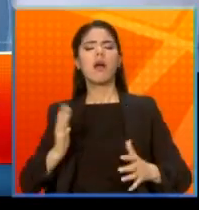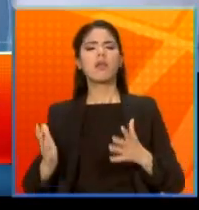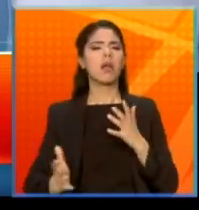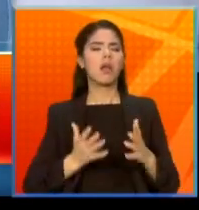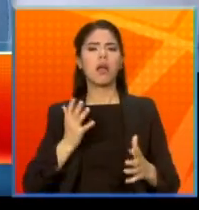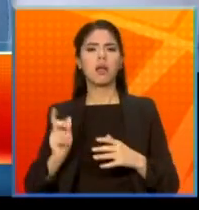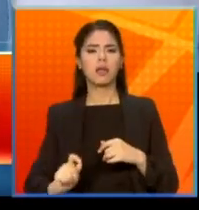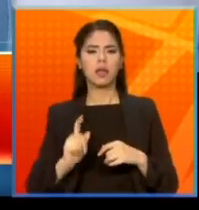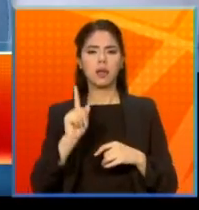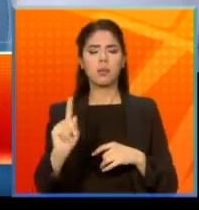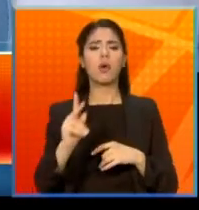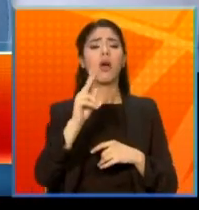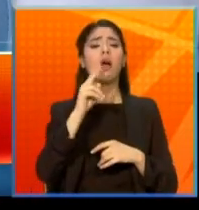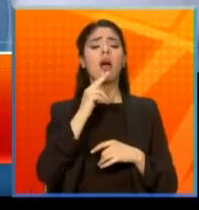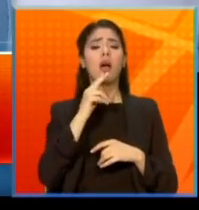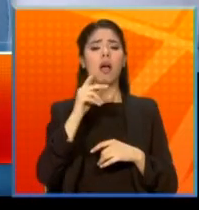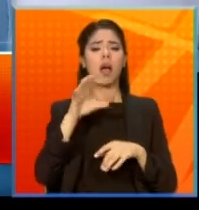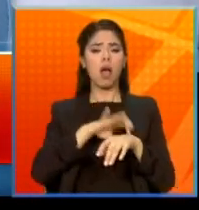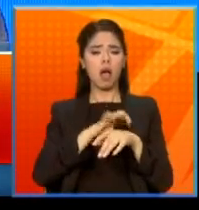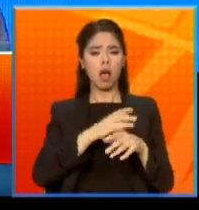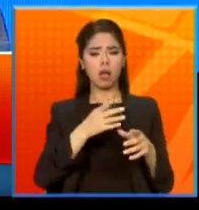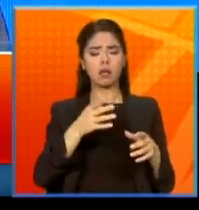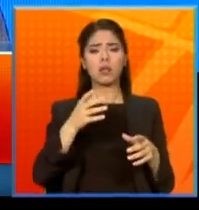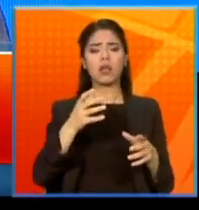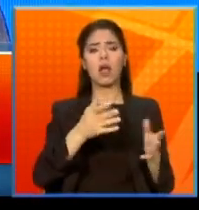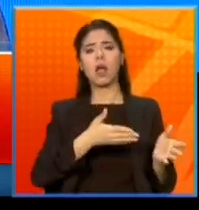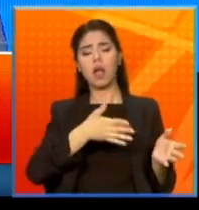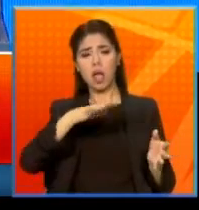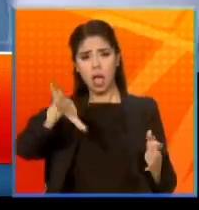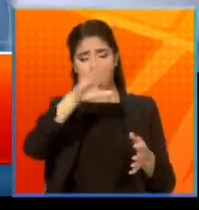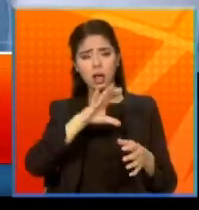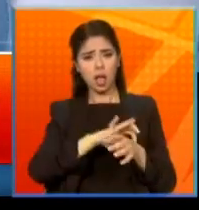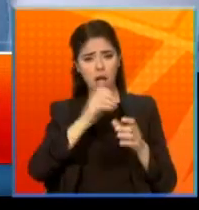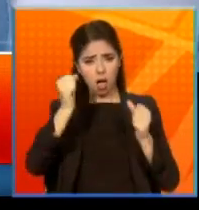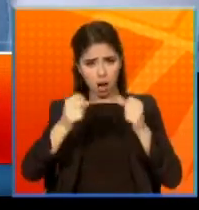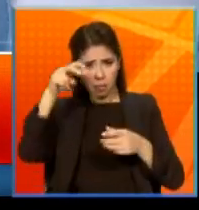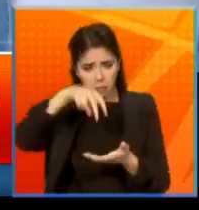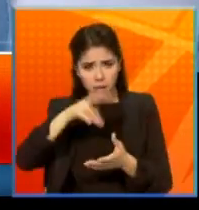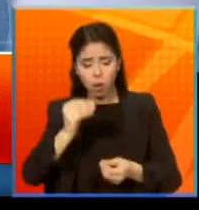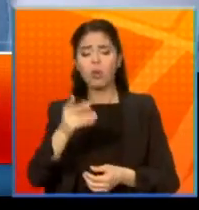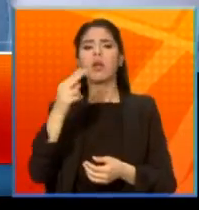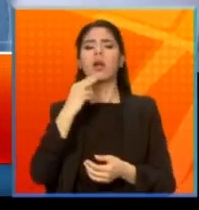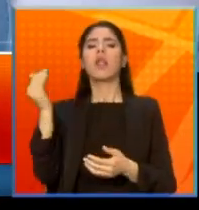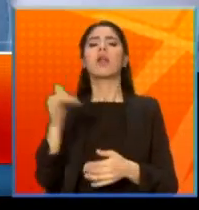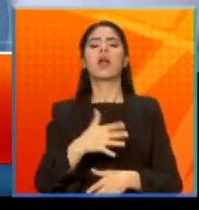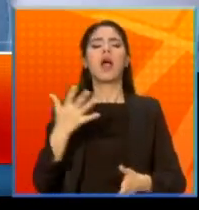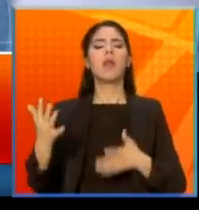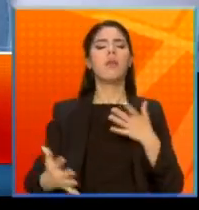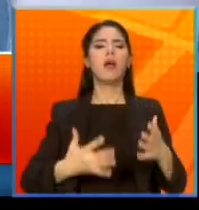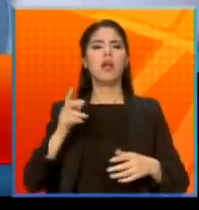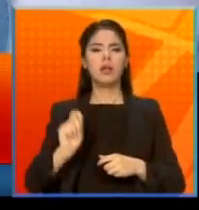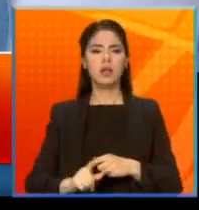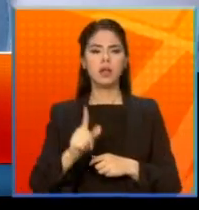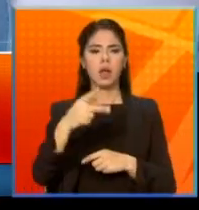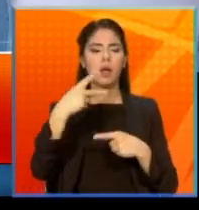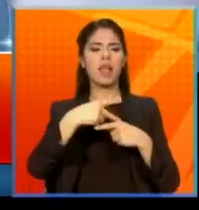ben giderim. Millet hastayı attı arabaya. Annemi bekliyorlar arabanın içinde. Doktor çıktı, bunda zehirleme vakası var dedi. Doktor. Her